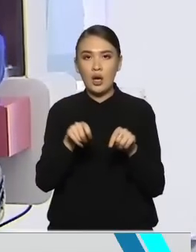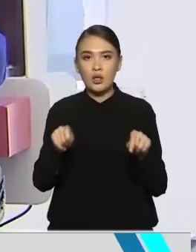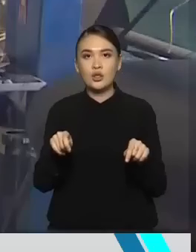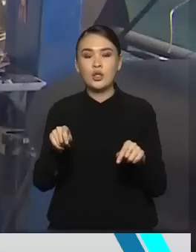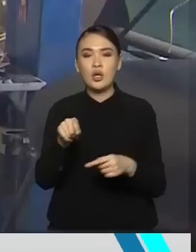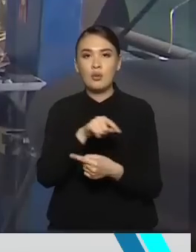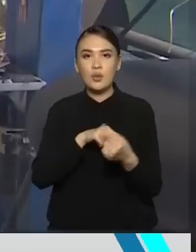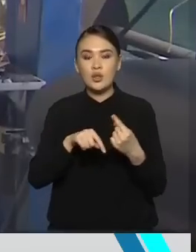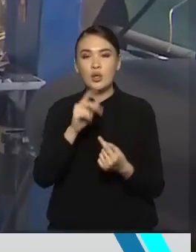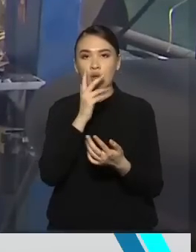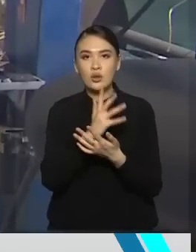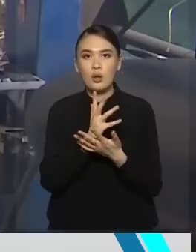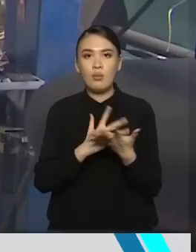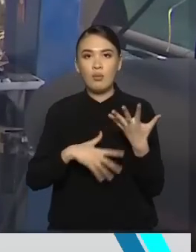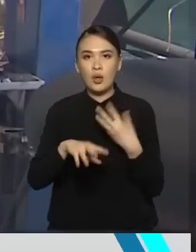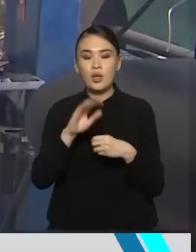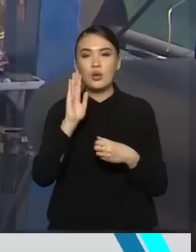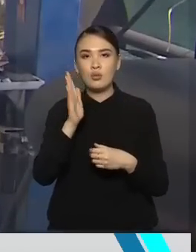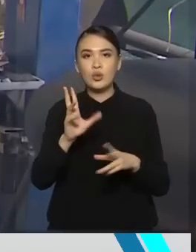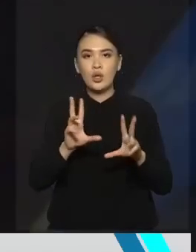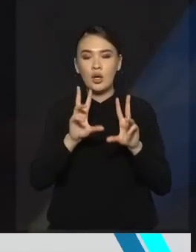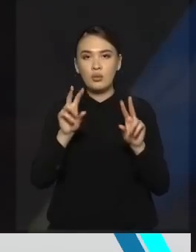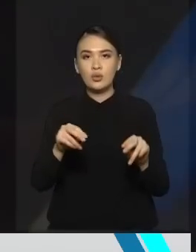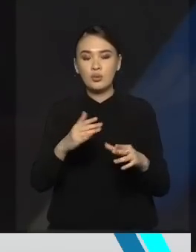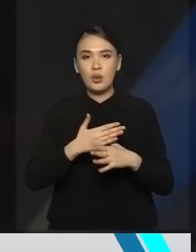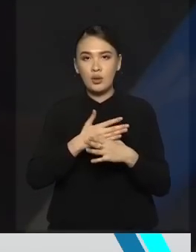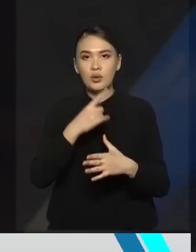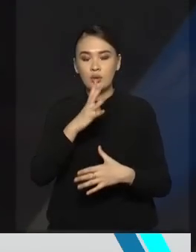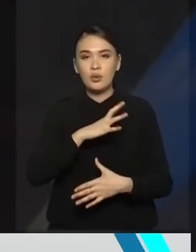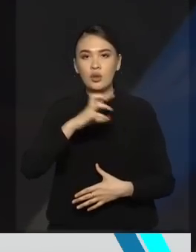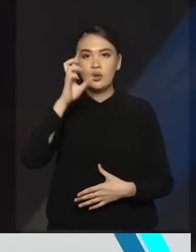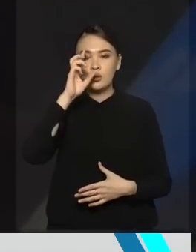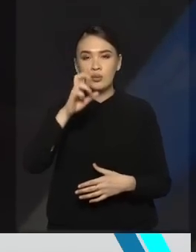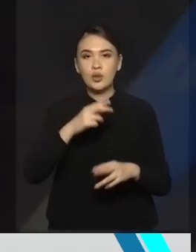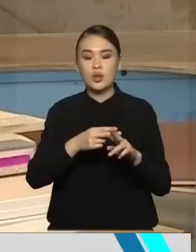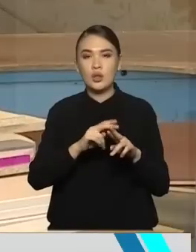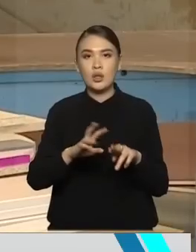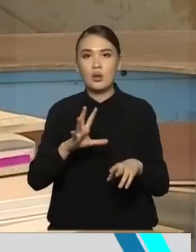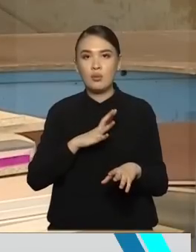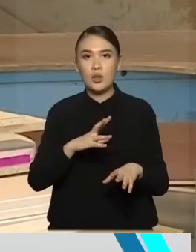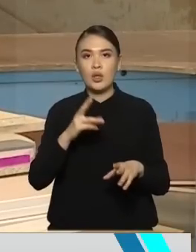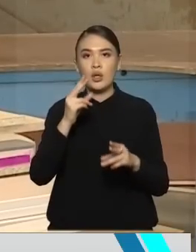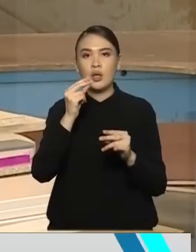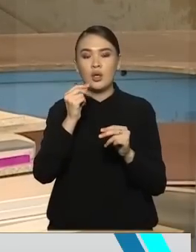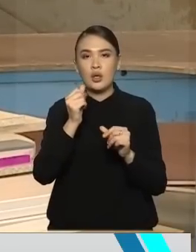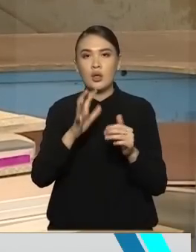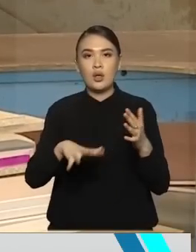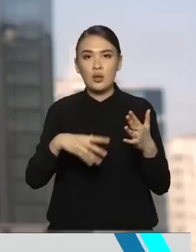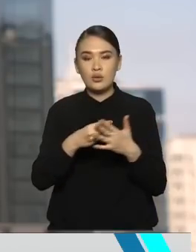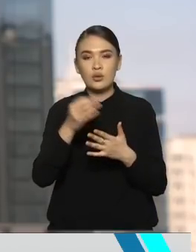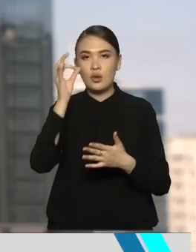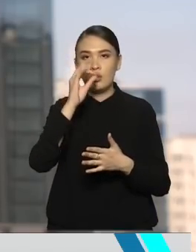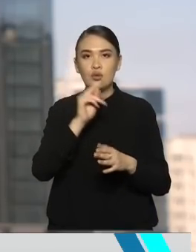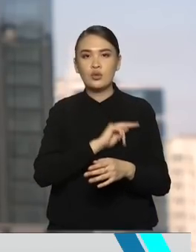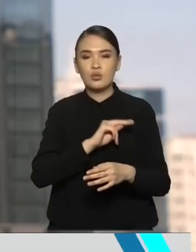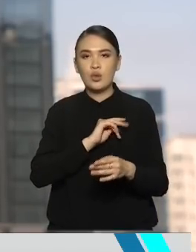өкілдеріне барлық жағдайды жасаймыз деп өтетті. Үкімет пен әкімдерге инвестиция тарту бағытындағы жұмыстарды жандандыру